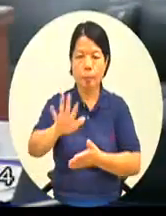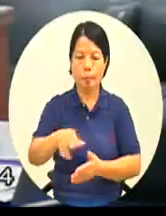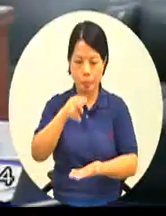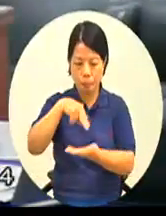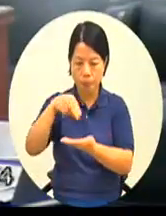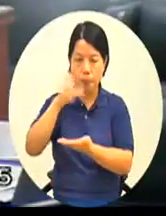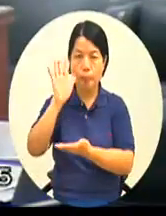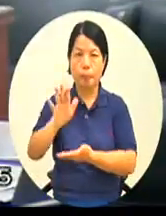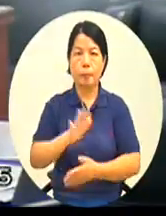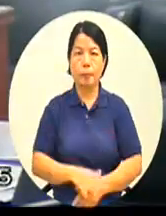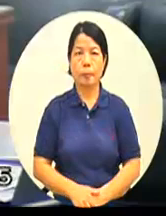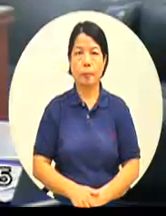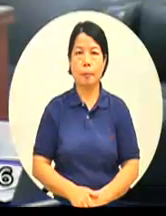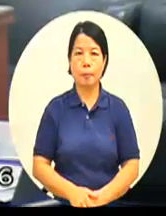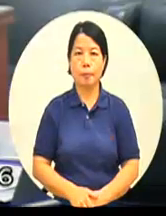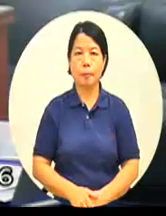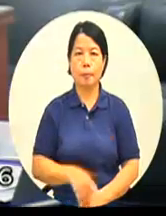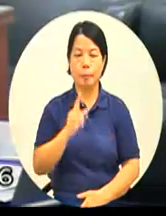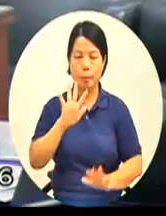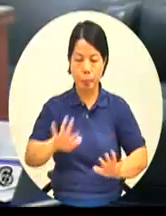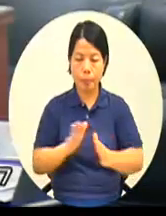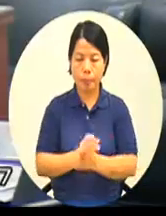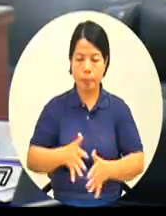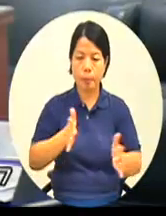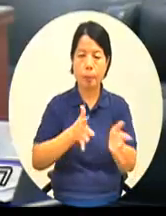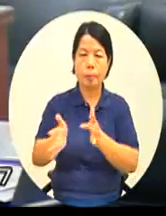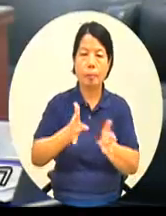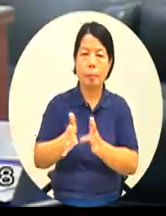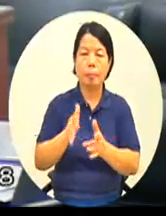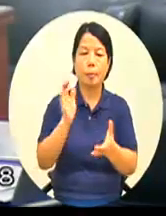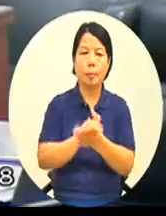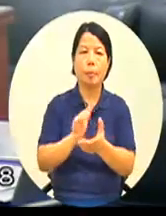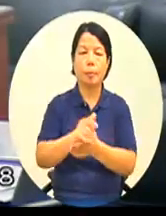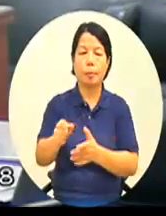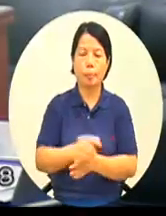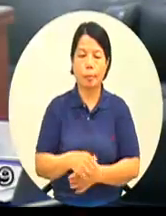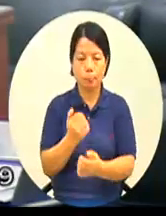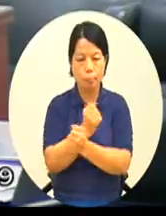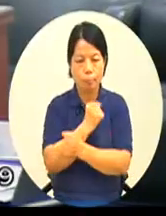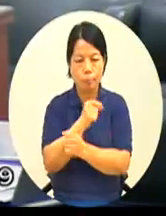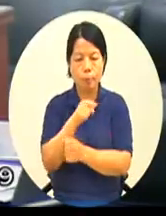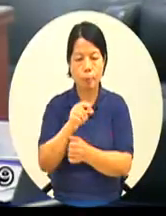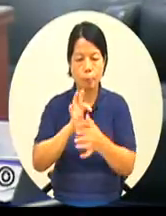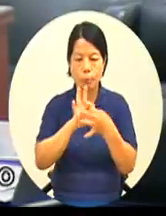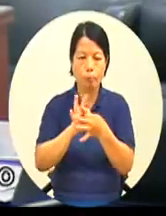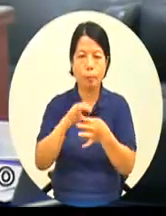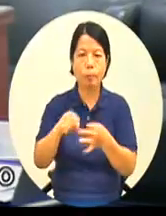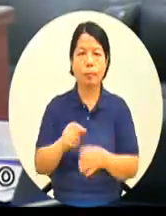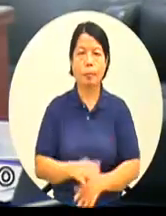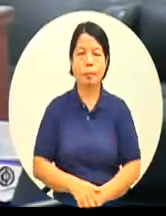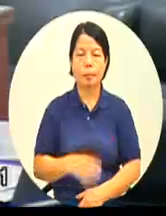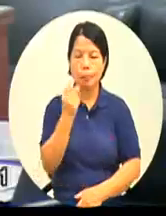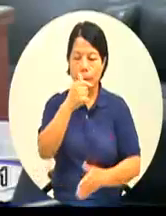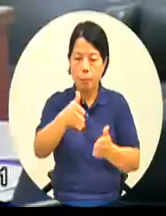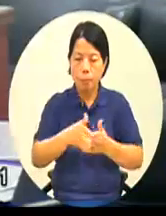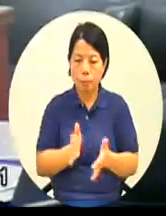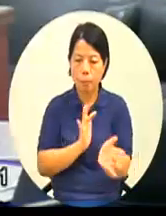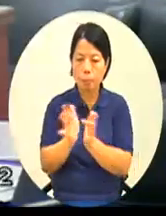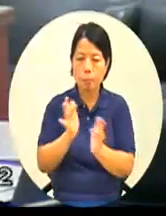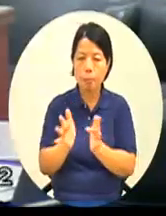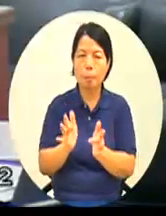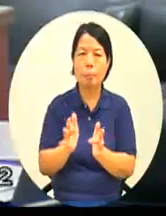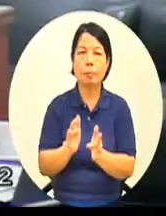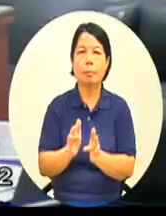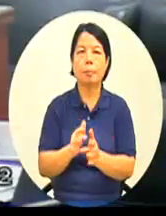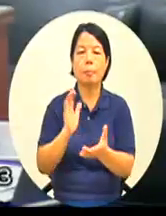想有看到有关街友的这一块的关注哦。那我想哦，特别要提到街友，大概要